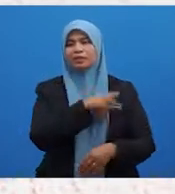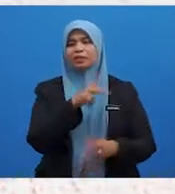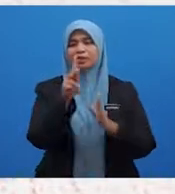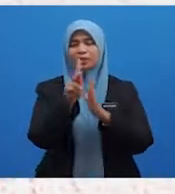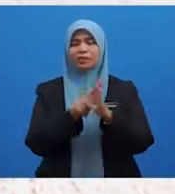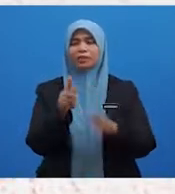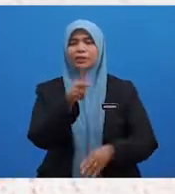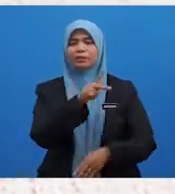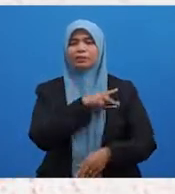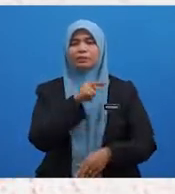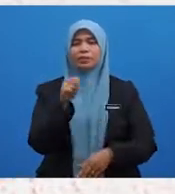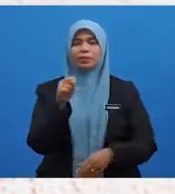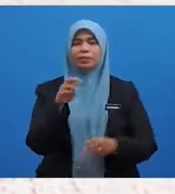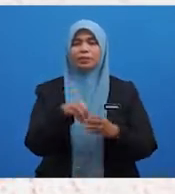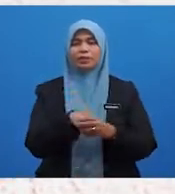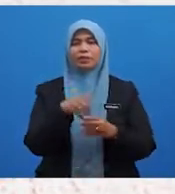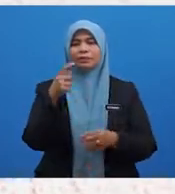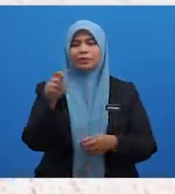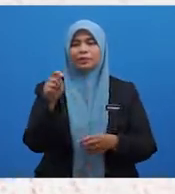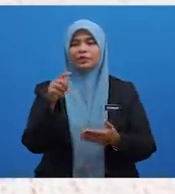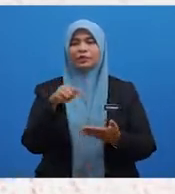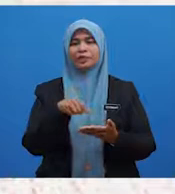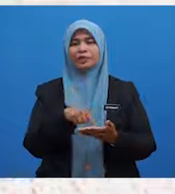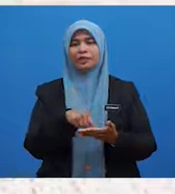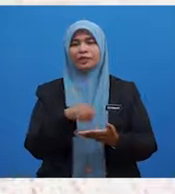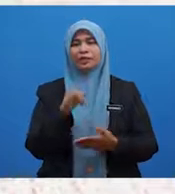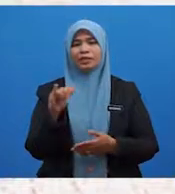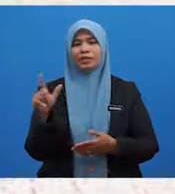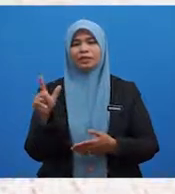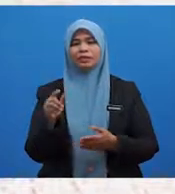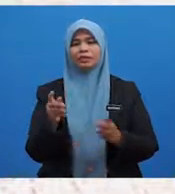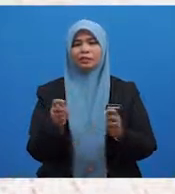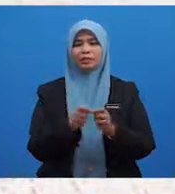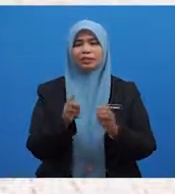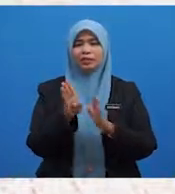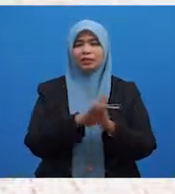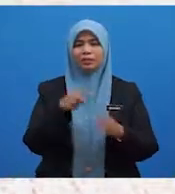kepemimpinan dalam teks SBDKL adalah seperti berikut.